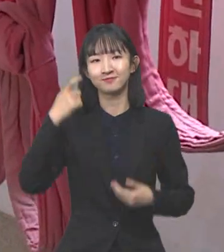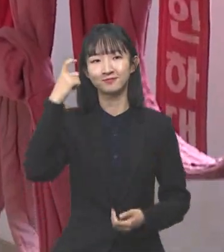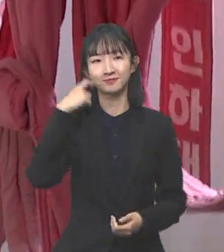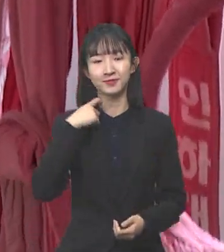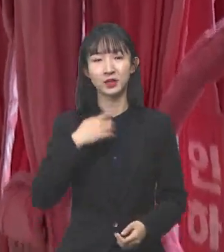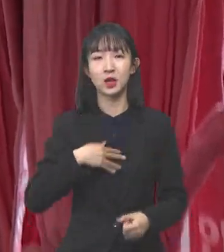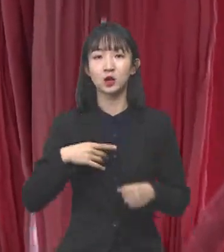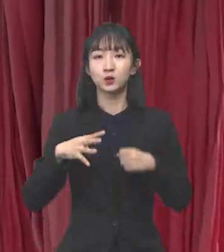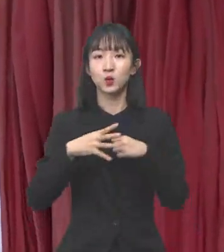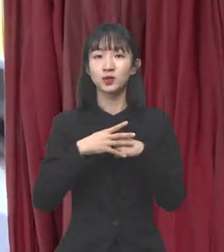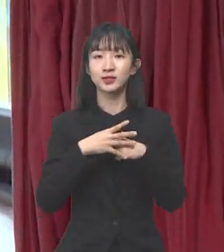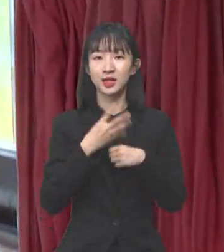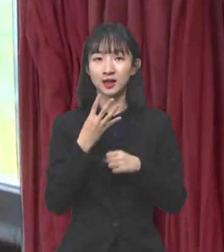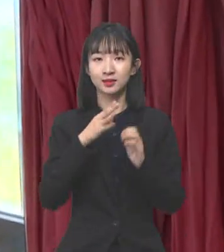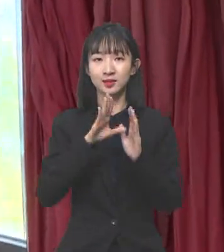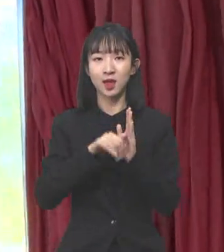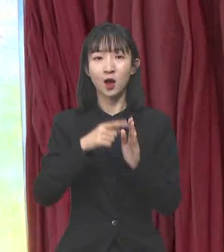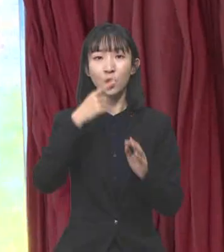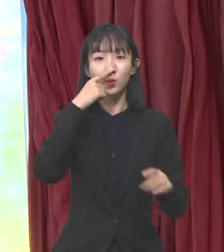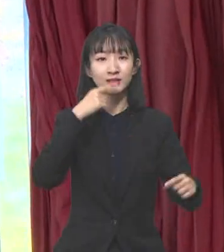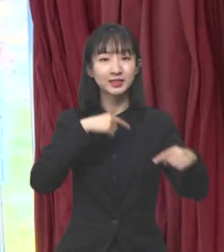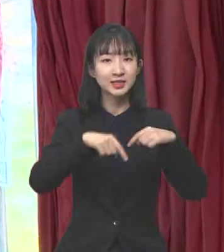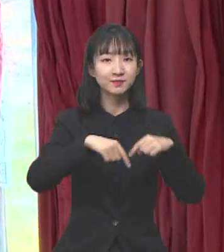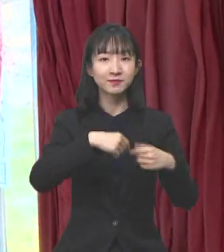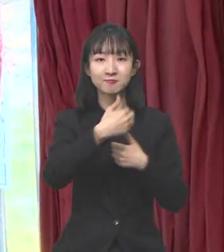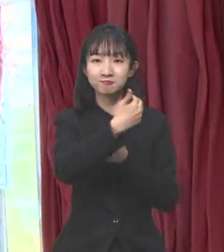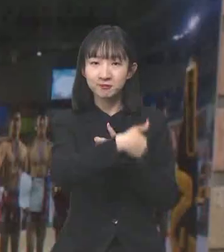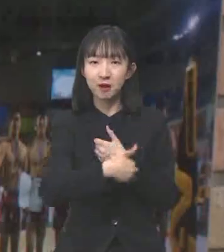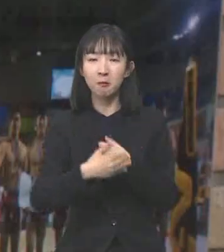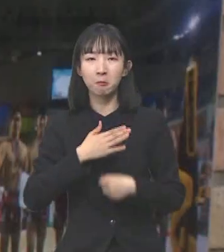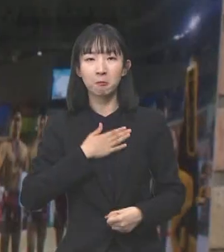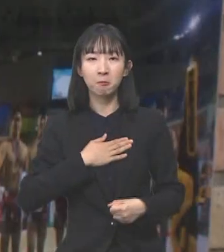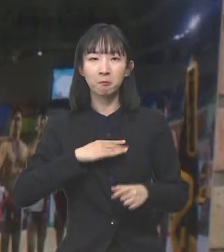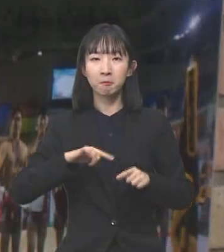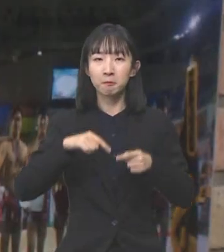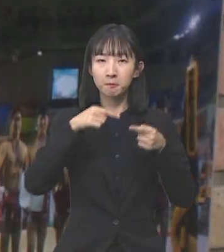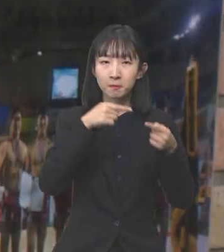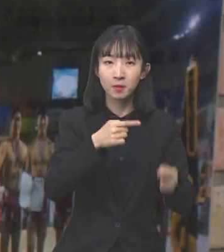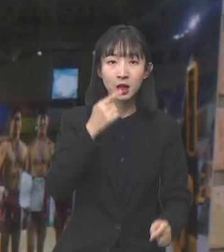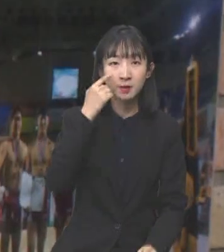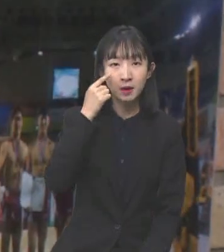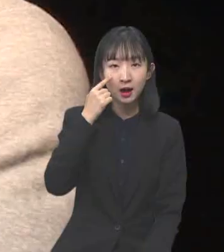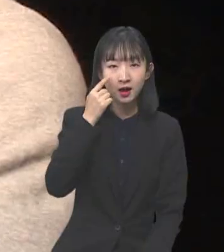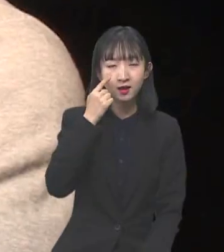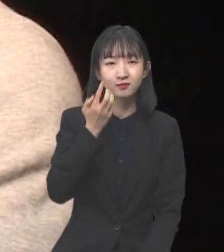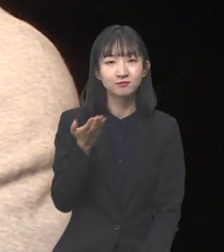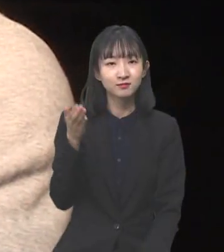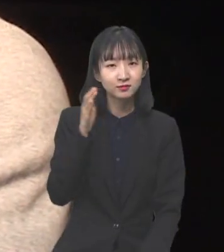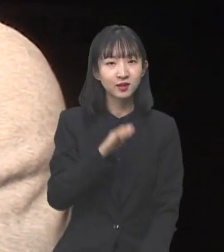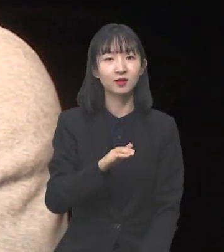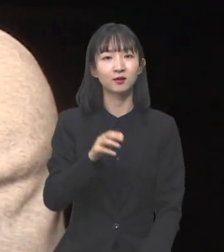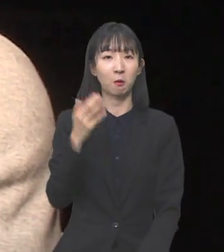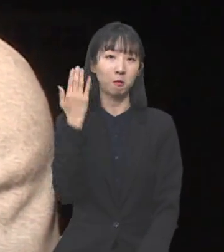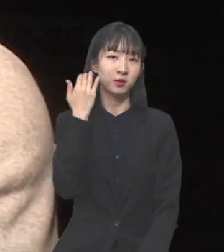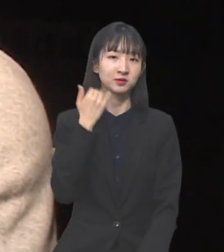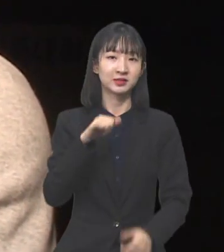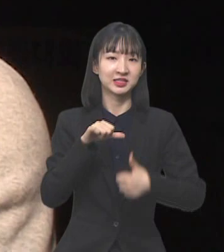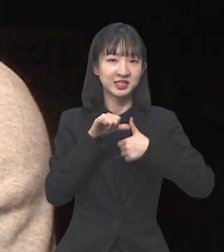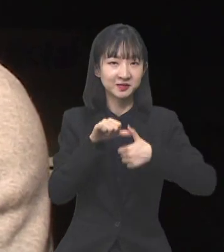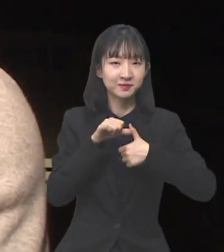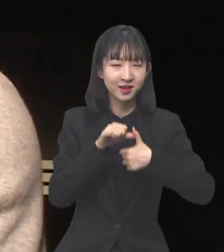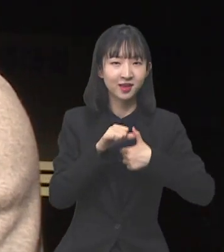초등학교 4학년 코치님의 권유로 실험을 시작했다는 황 선수 최근 붙여 진 실 험 대 의 아이돌이란 투시 거 n